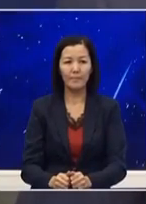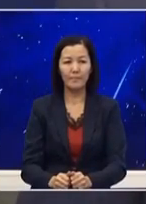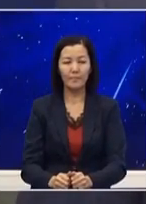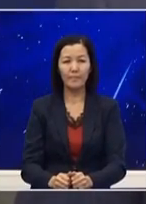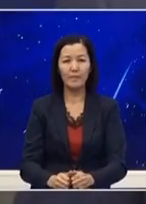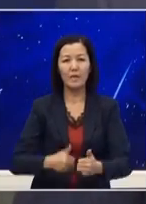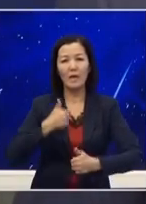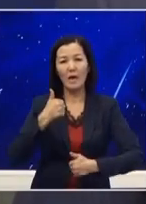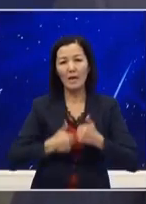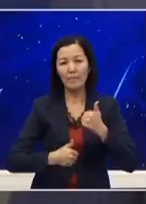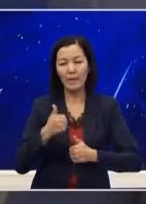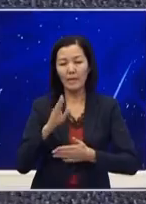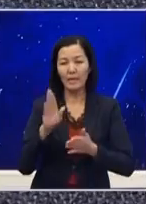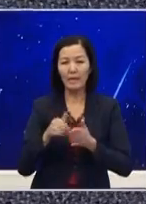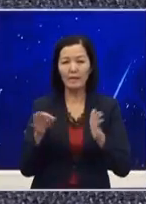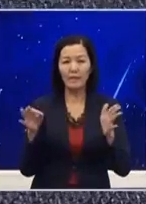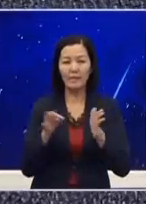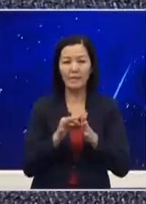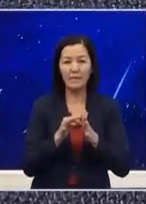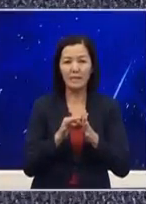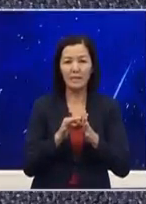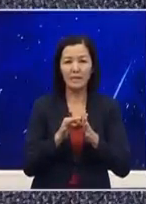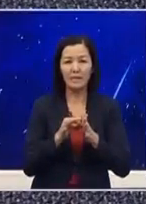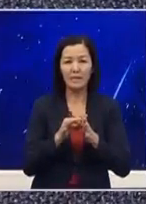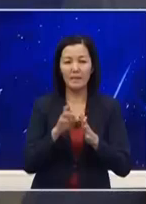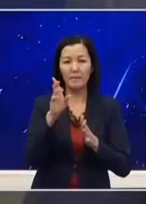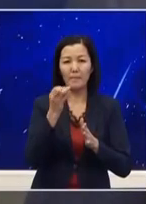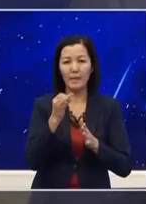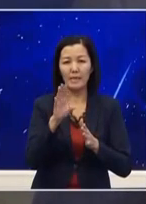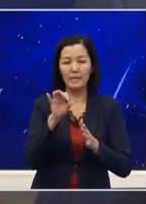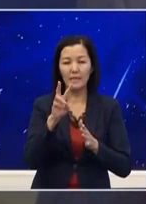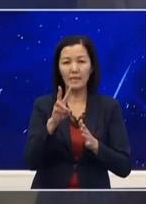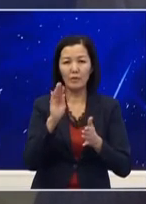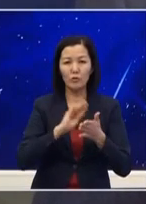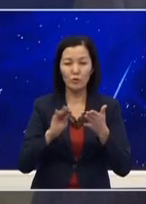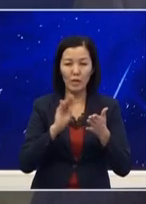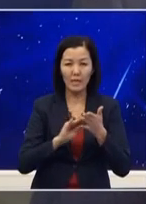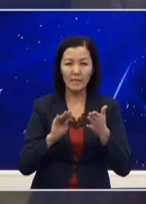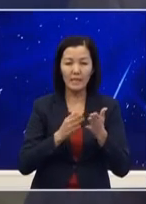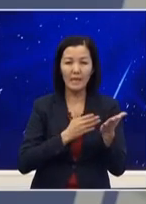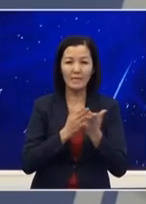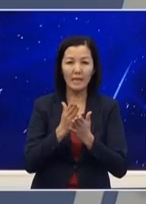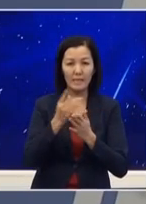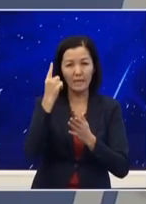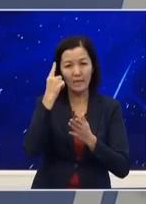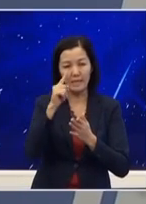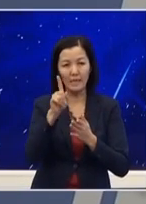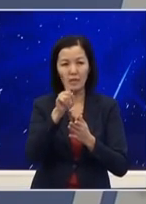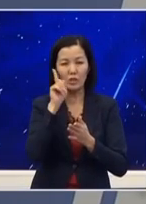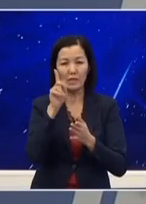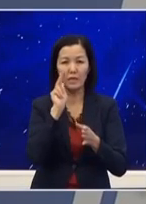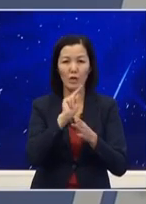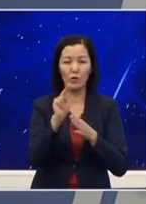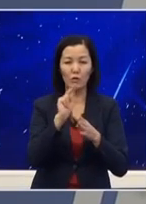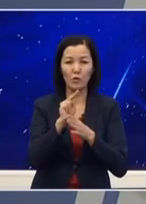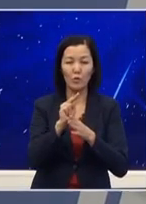Олимпиаданың негізгі мақсаты Бейсен Абайұлының журналистика саласындағы идеяларын жас ұрпақ санасына сіңіру. Бұл